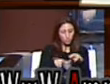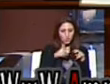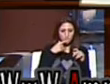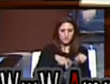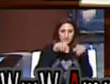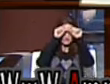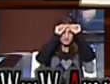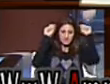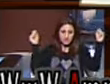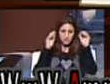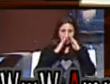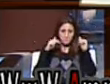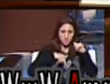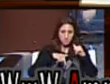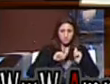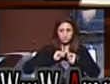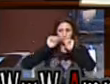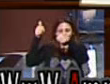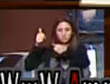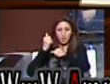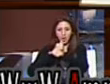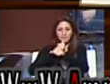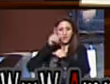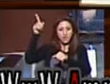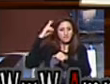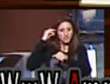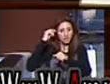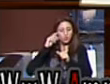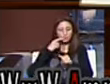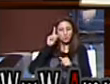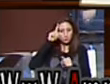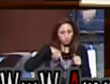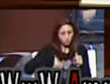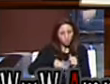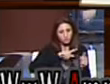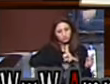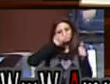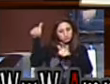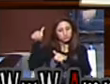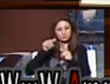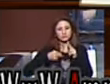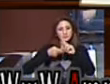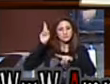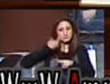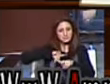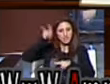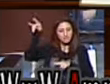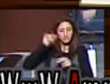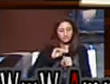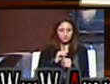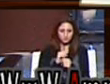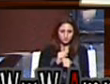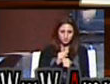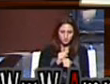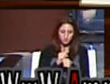مش عايز أقول قريبا جدا، لكن في المستقبل القريب هيكون في مقر عمله في تل